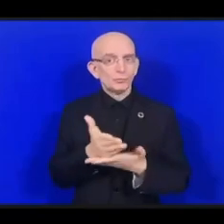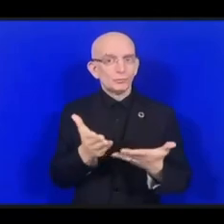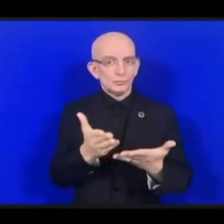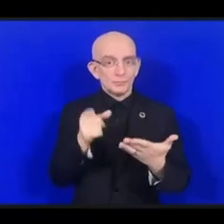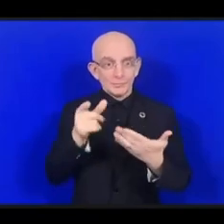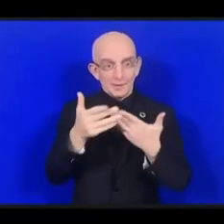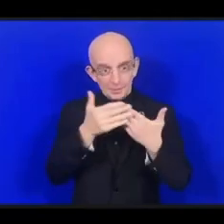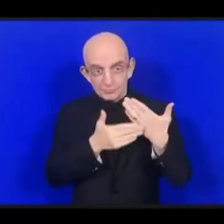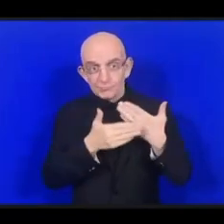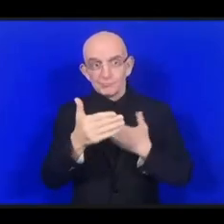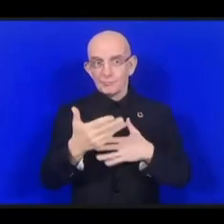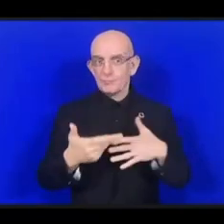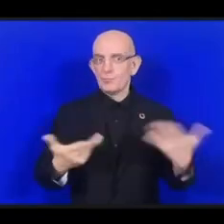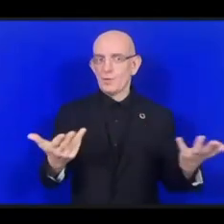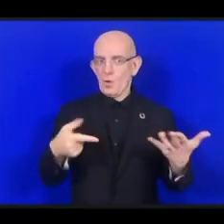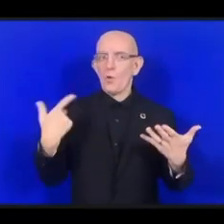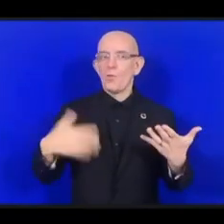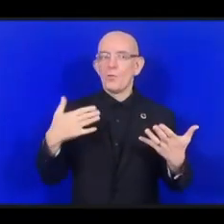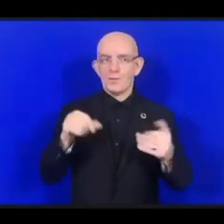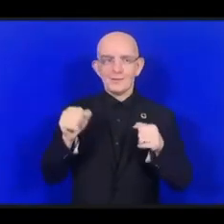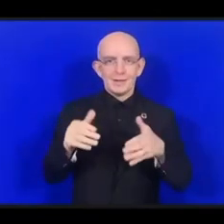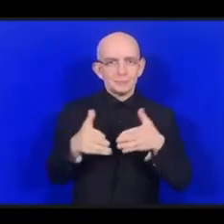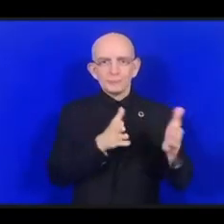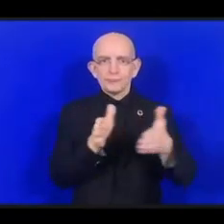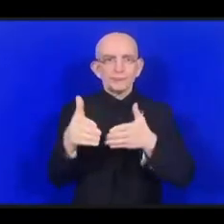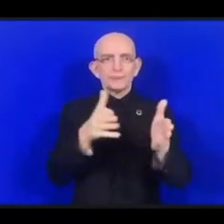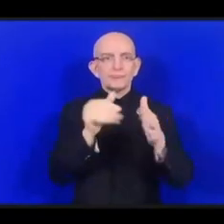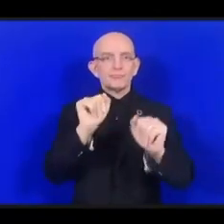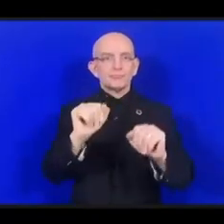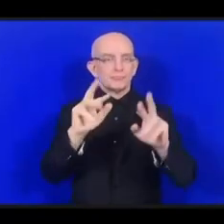激发人们对美好明天的梦想，